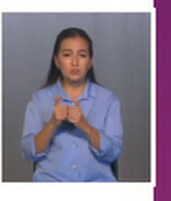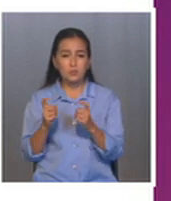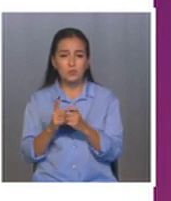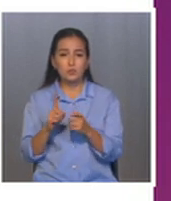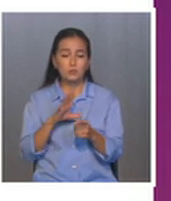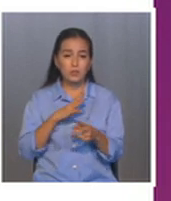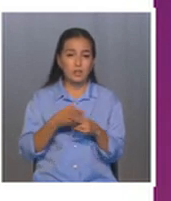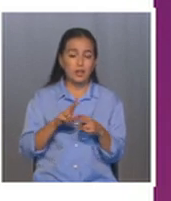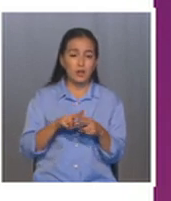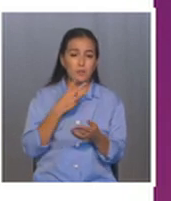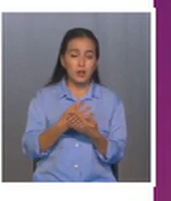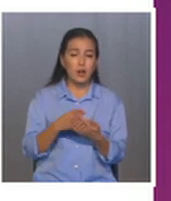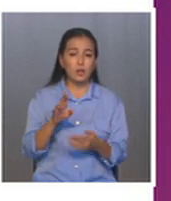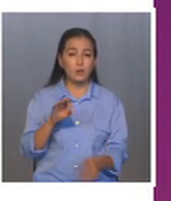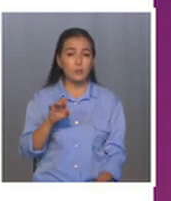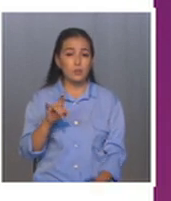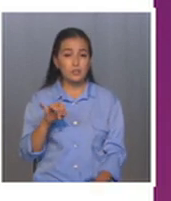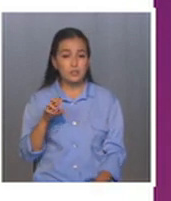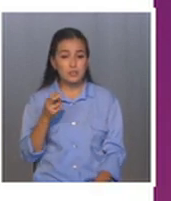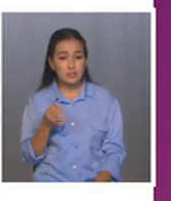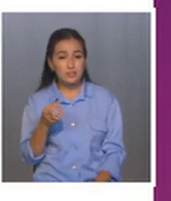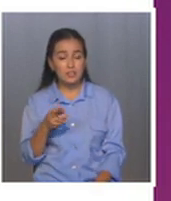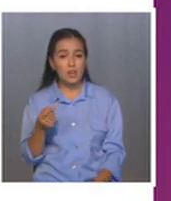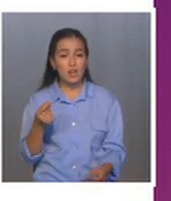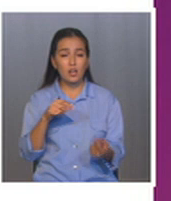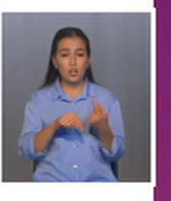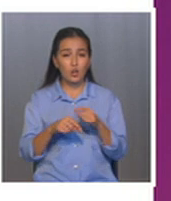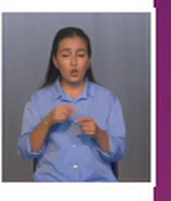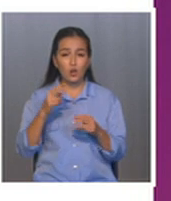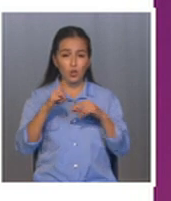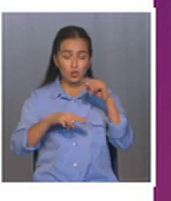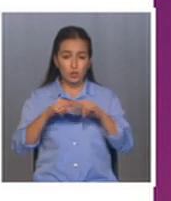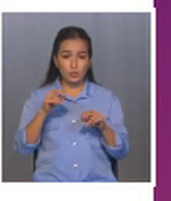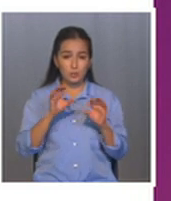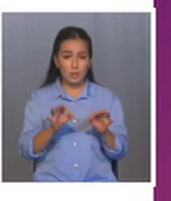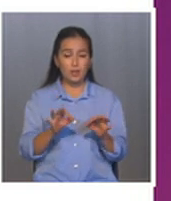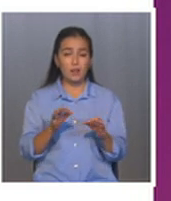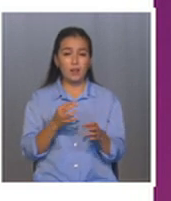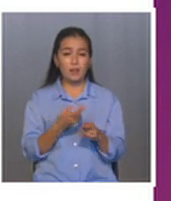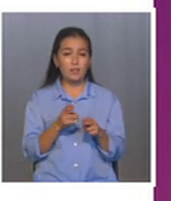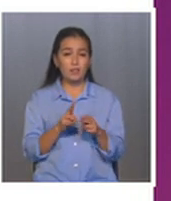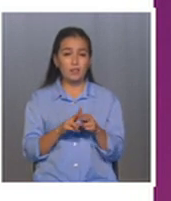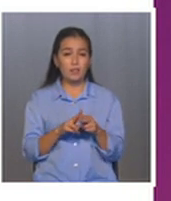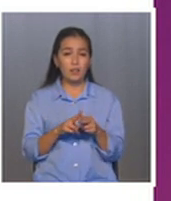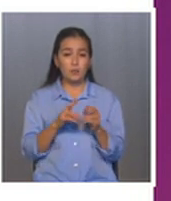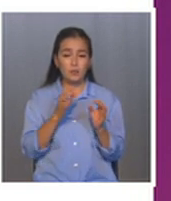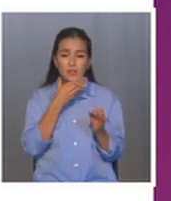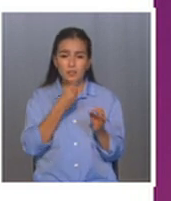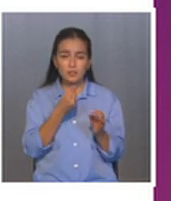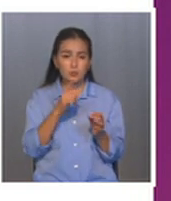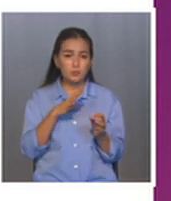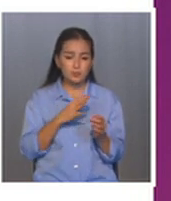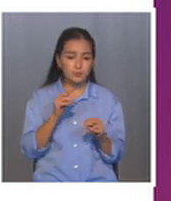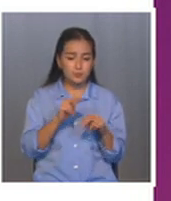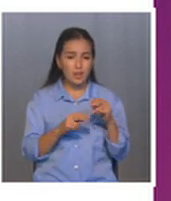әдеби шығарманың құрылысы, оның бөлім бөлшектерінің бір-бірімен қисынды түрде қиюластырып, әр түрлі